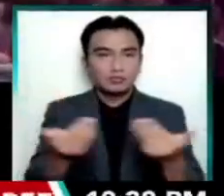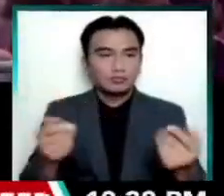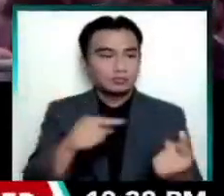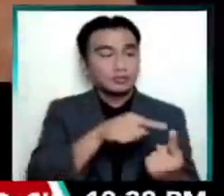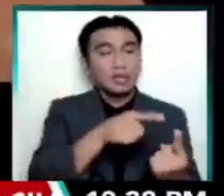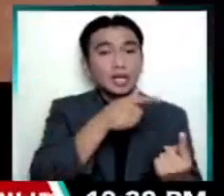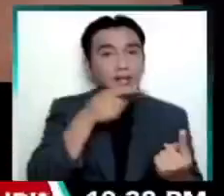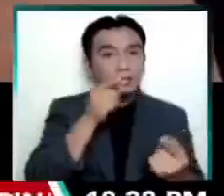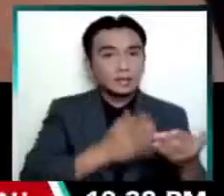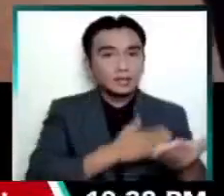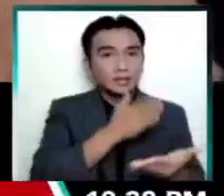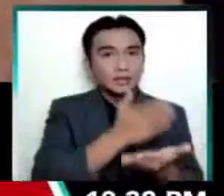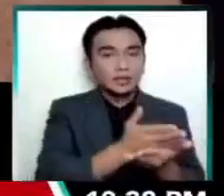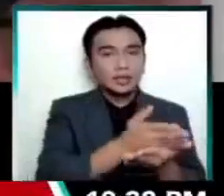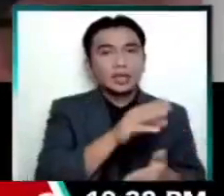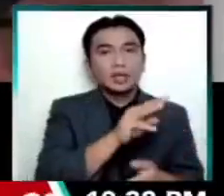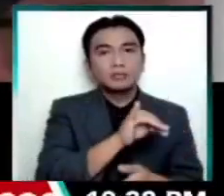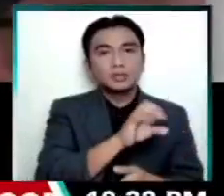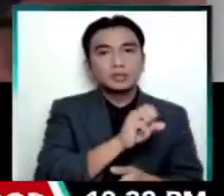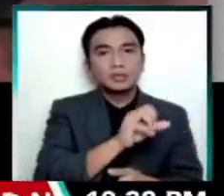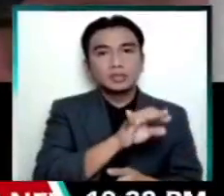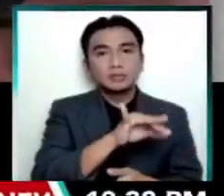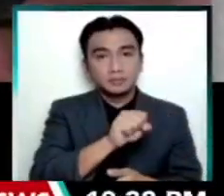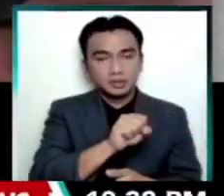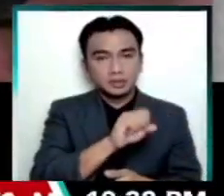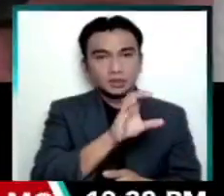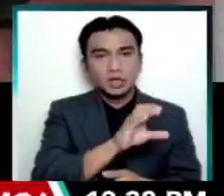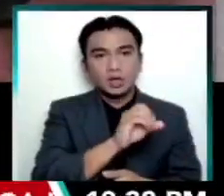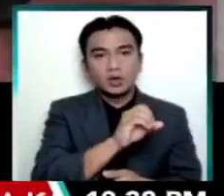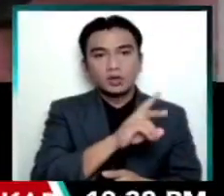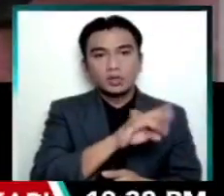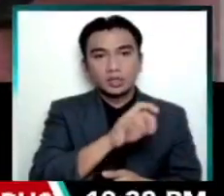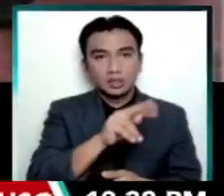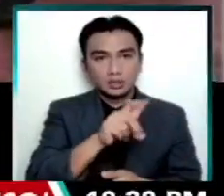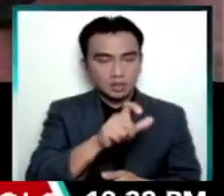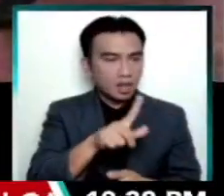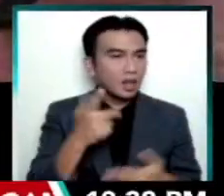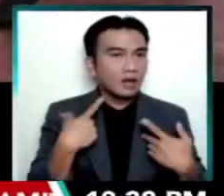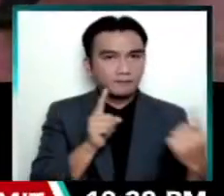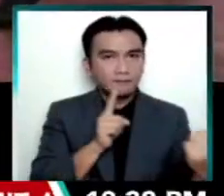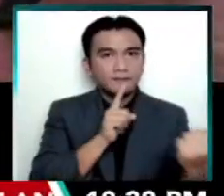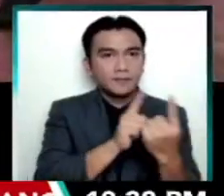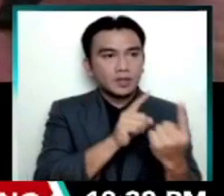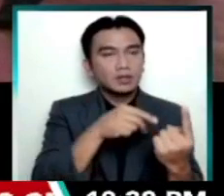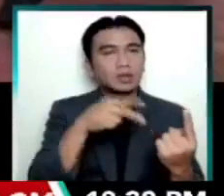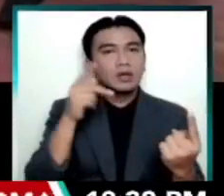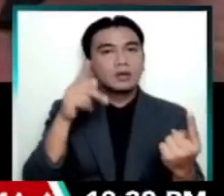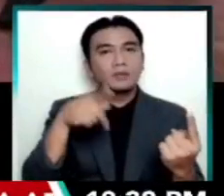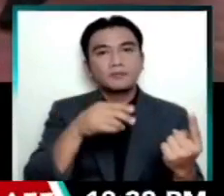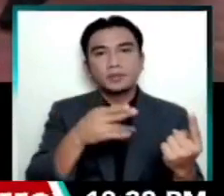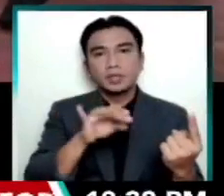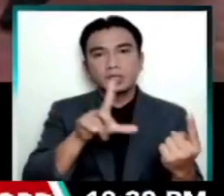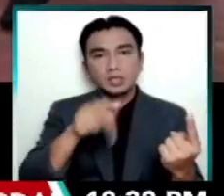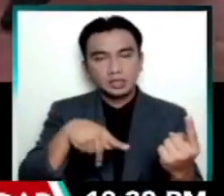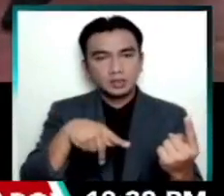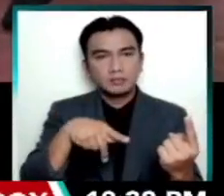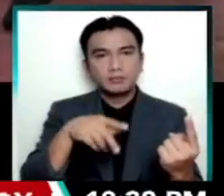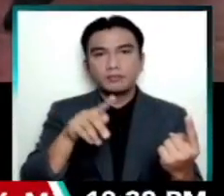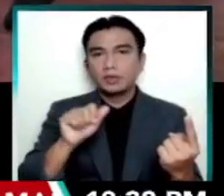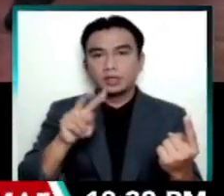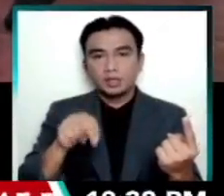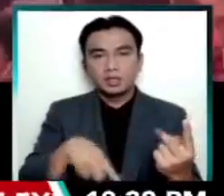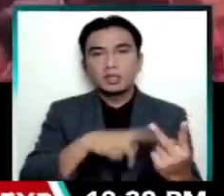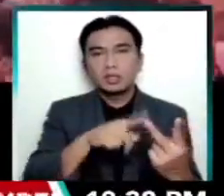City, Misamis Occidental. Nag-courtesy call sila kay Governor Philip Tan at nakasama sina Representative Diego T. at